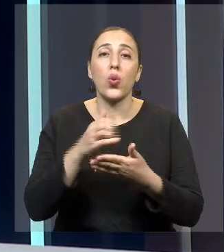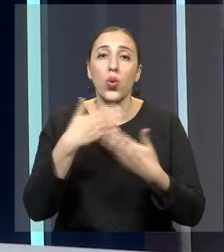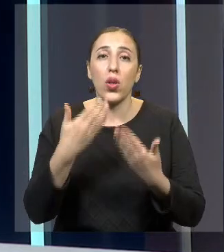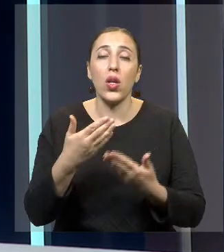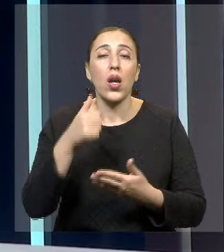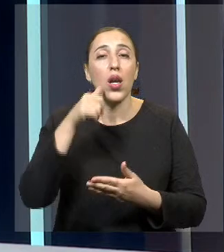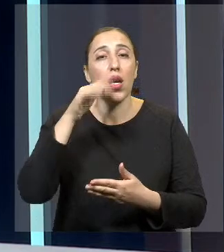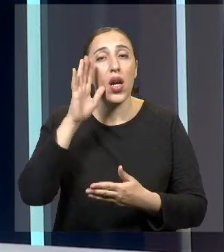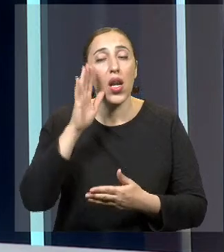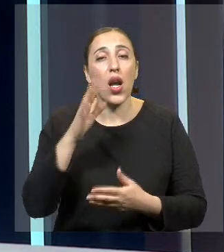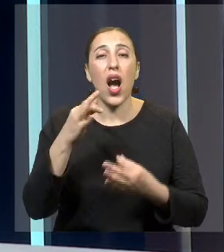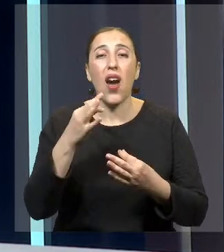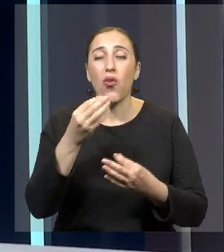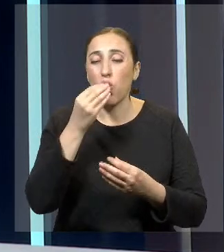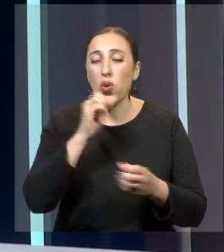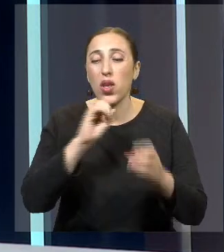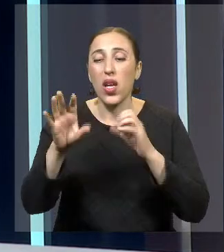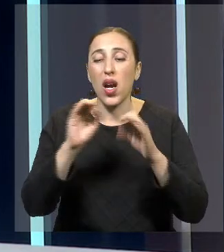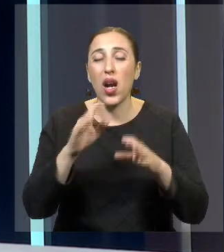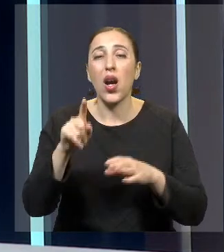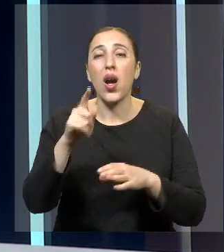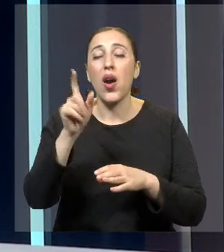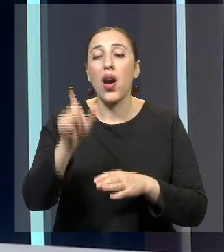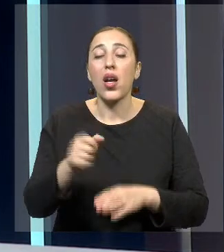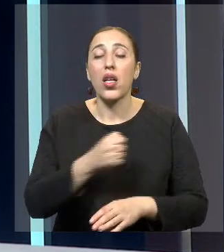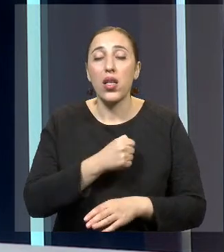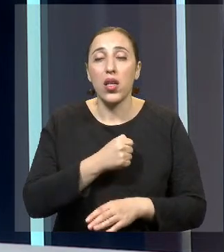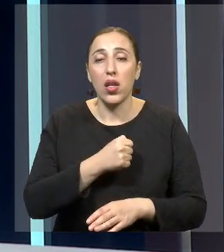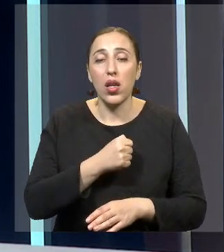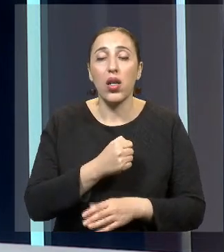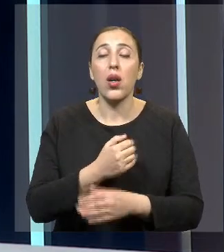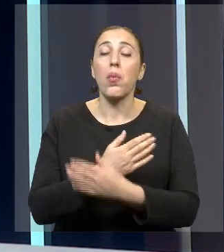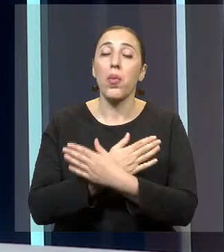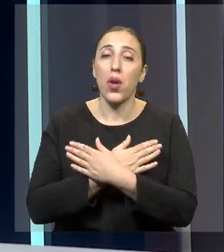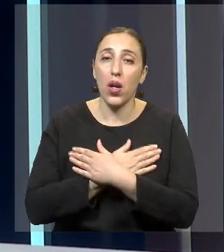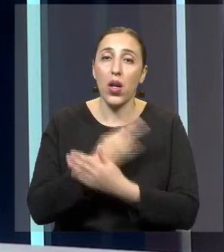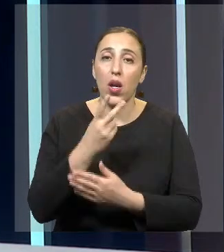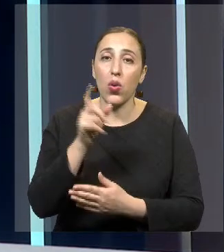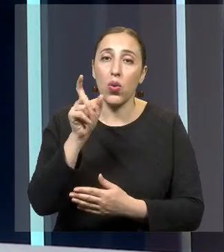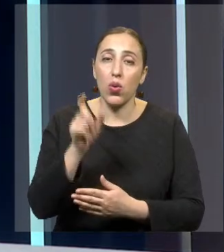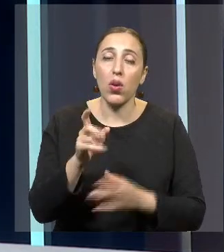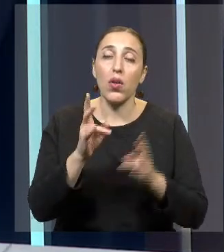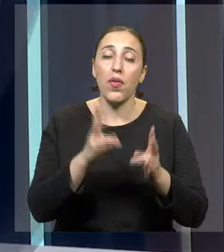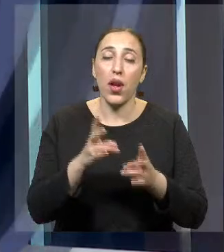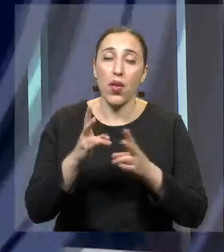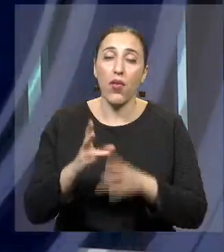ազնակազմի ուղությամբ գրակոցների հետևանքով հայկական կողմը մեկ զող երկու վիրավորուն